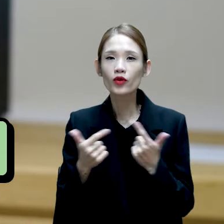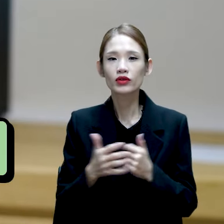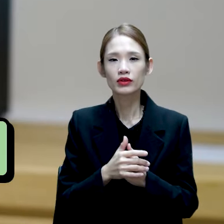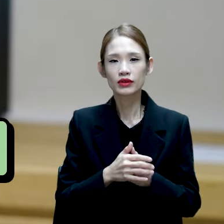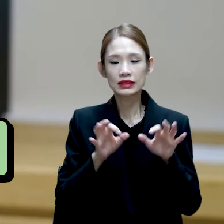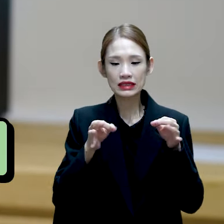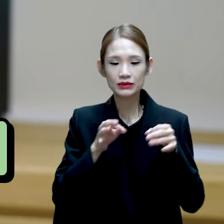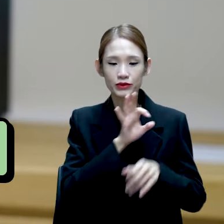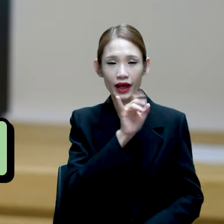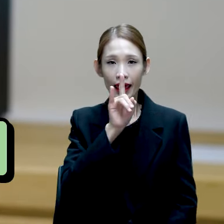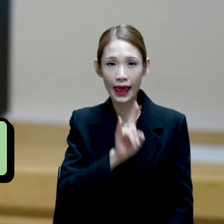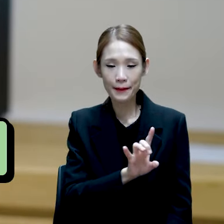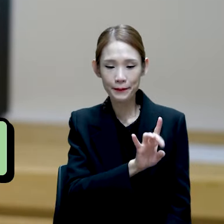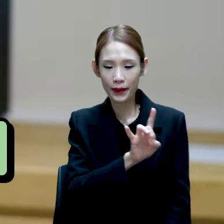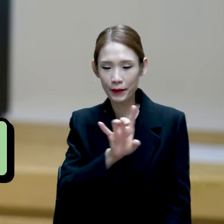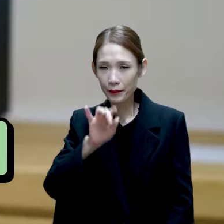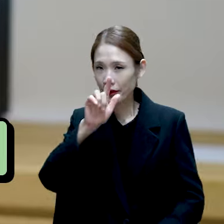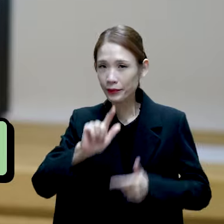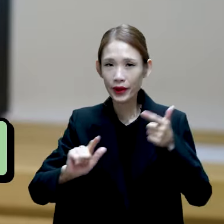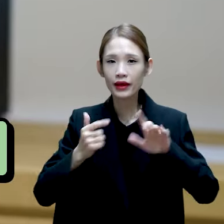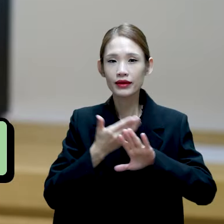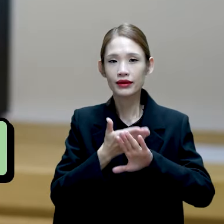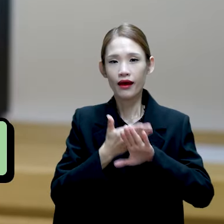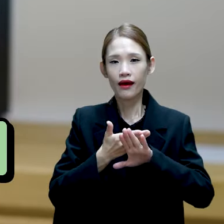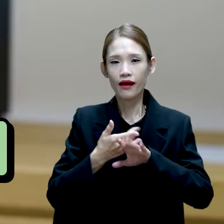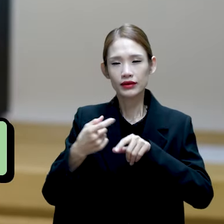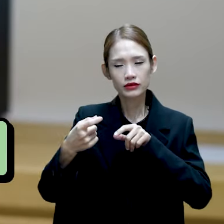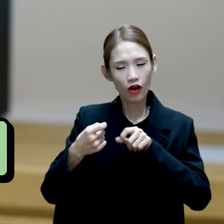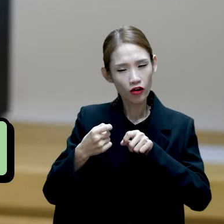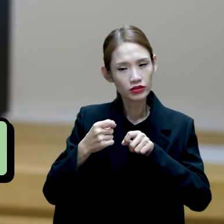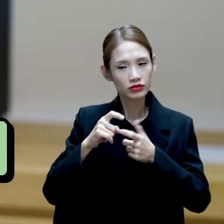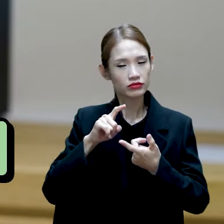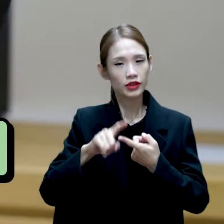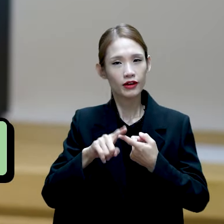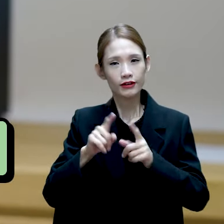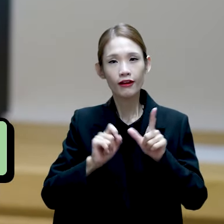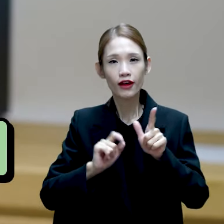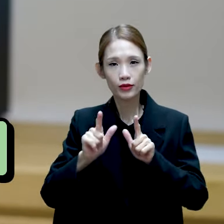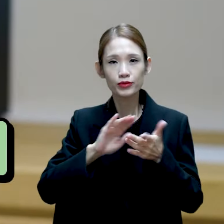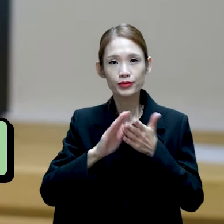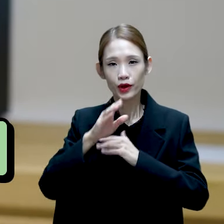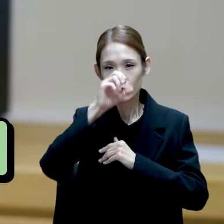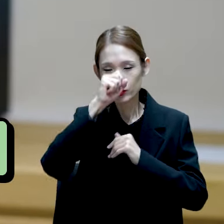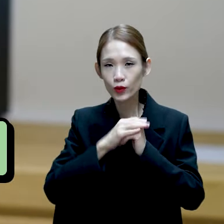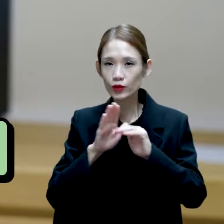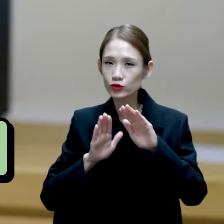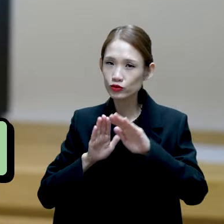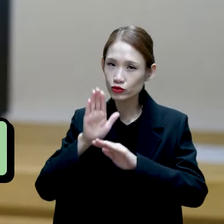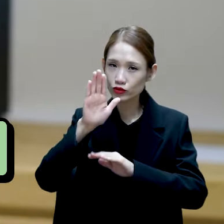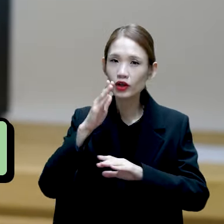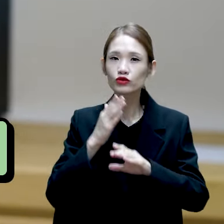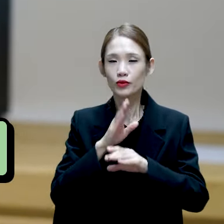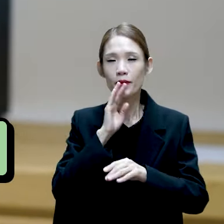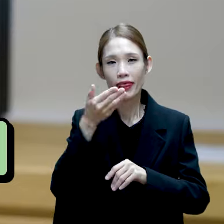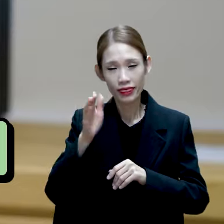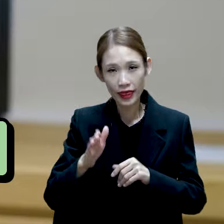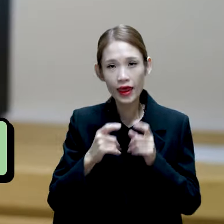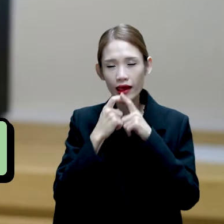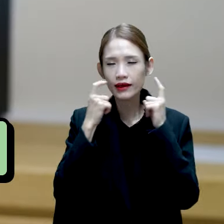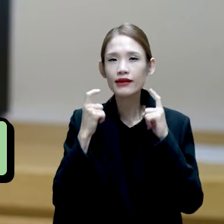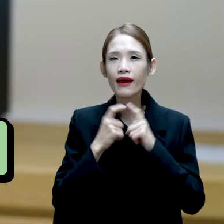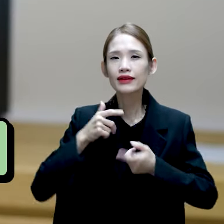되게 편차가 좀 심하고요. 접근성에 있어서는 대체적으로 좋아지고 있는 우상향을 한다고 해야 되나? 그런데